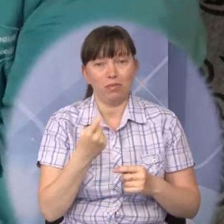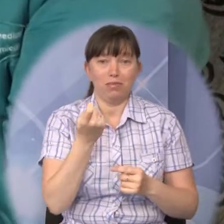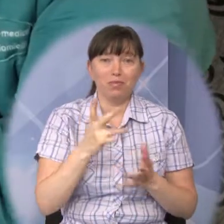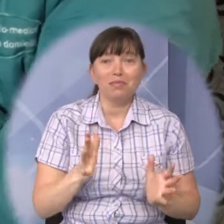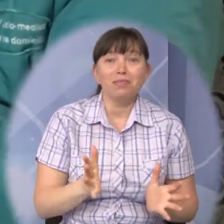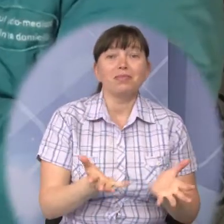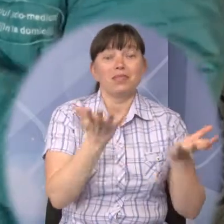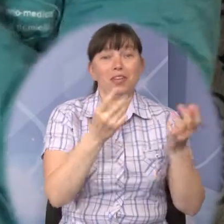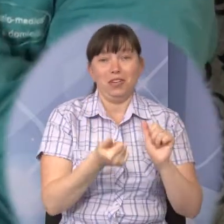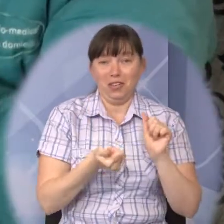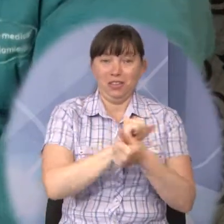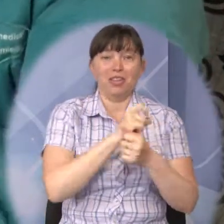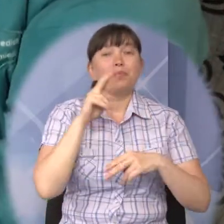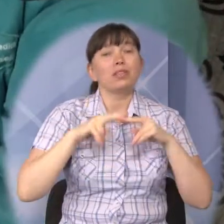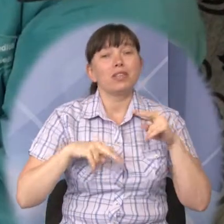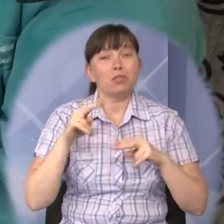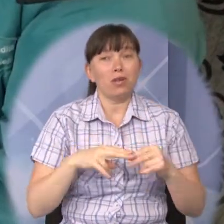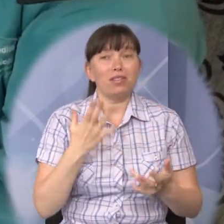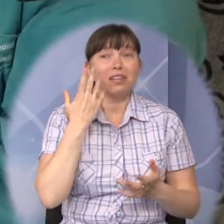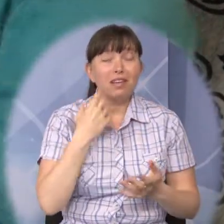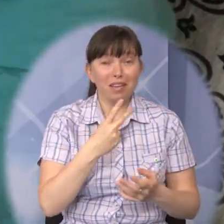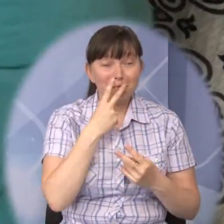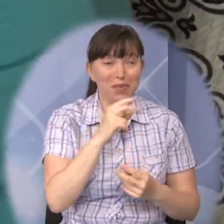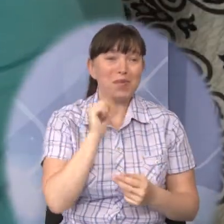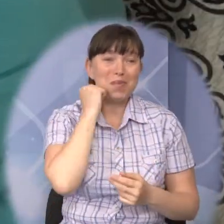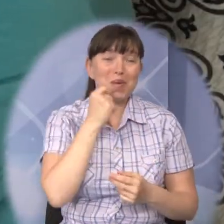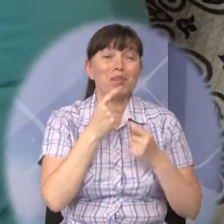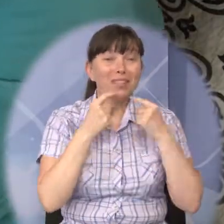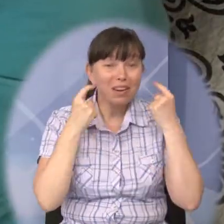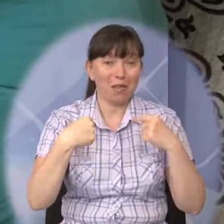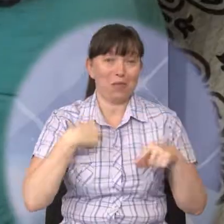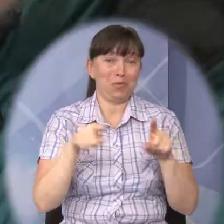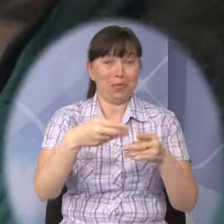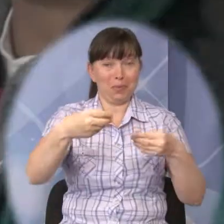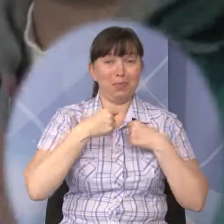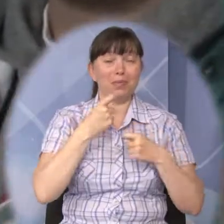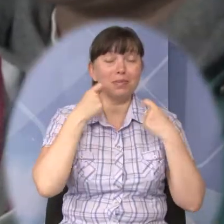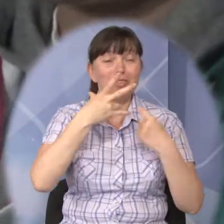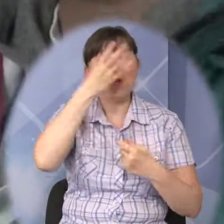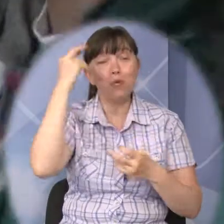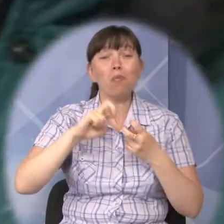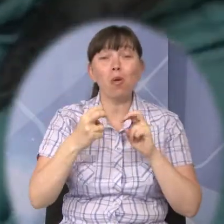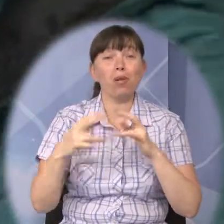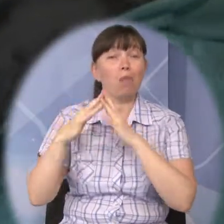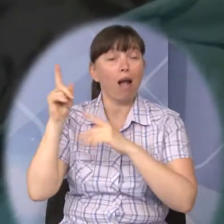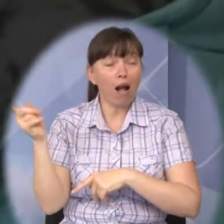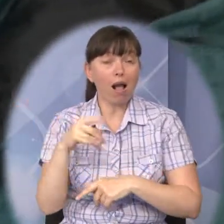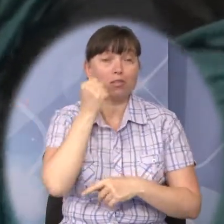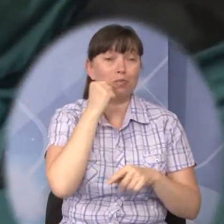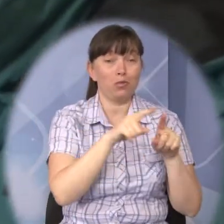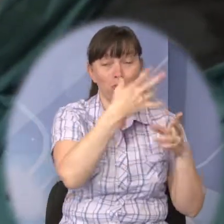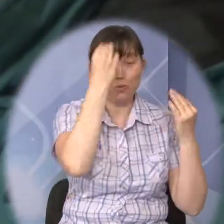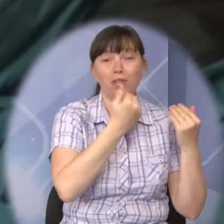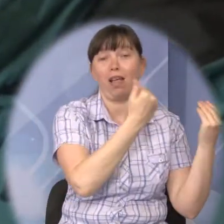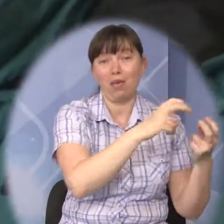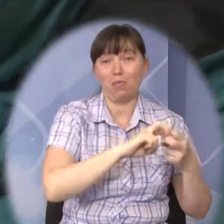să o încurajezi și de a schimbă deodată dispoziția. Și când băbuța s-a rădit, râd și tu. Și uiți problemele de acasă și băbuța uiți problemele care le-au